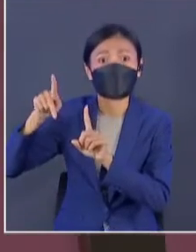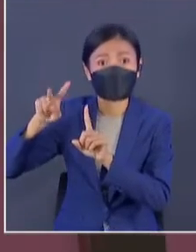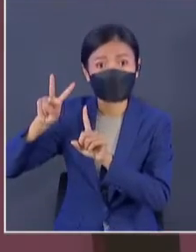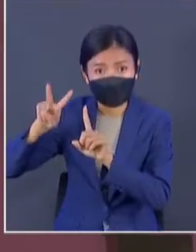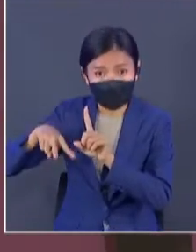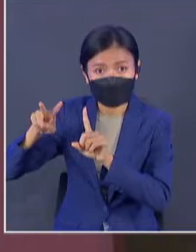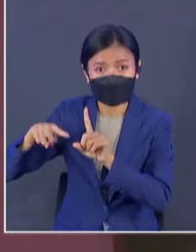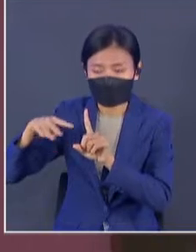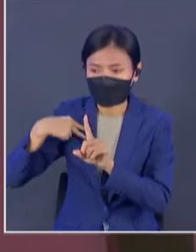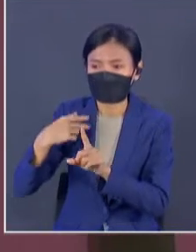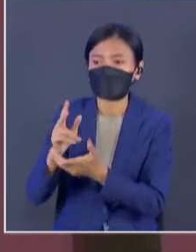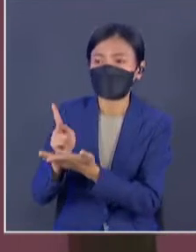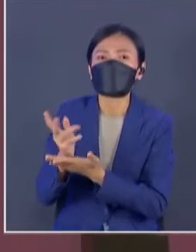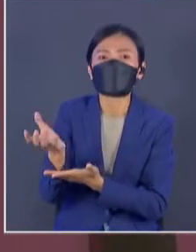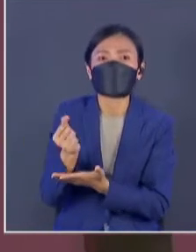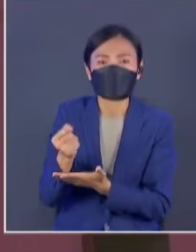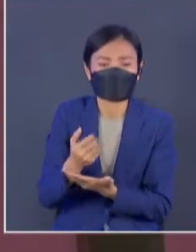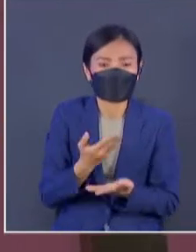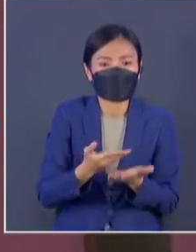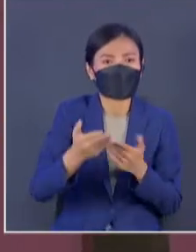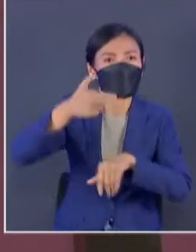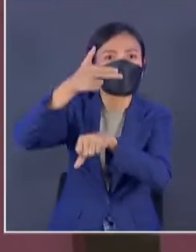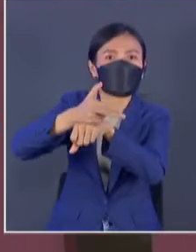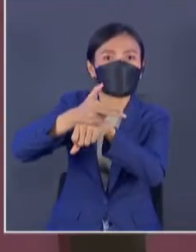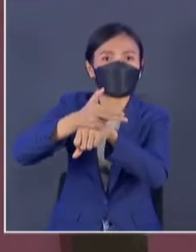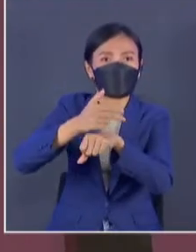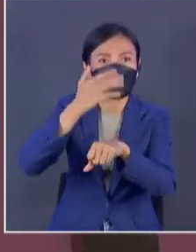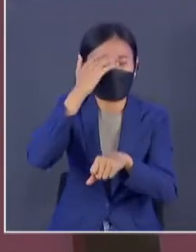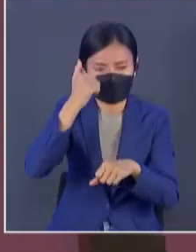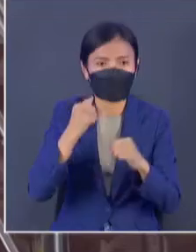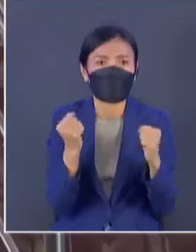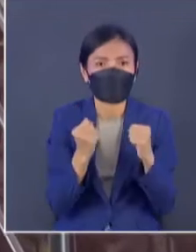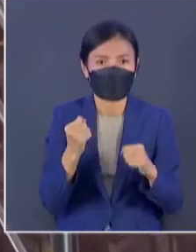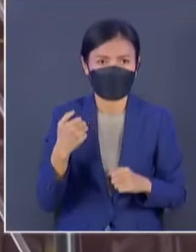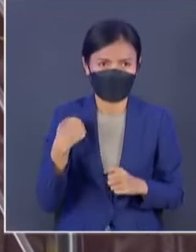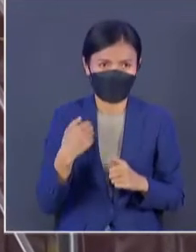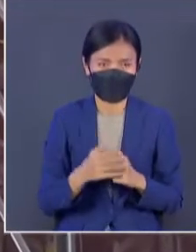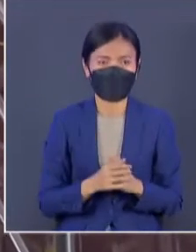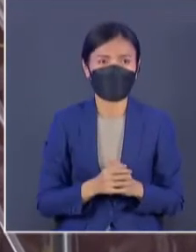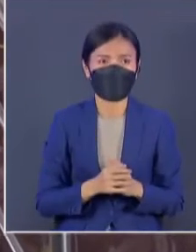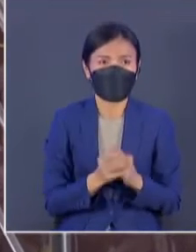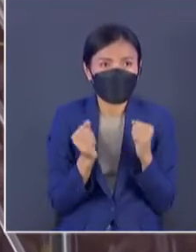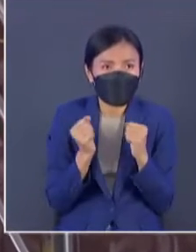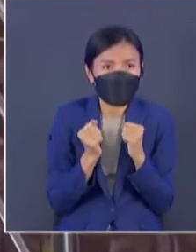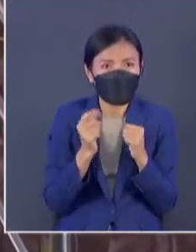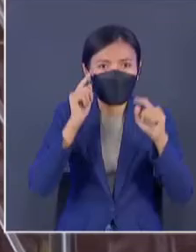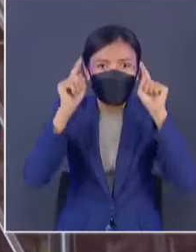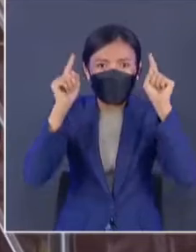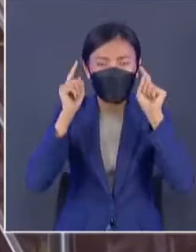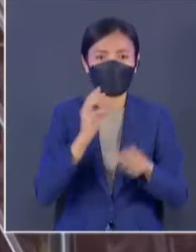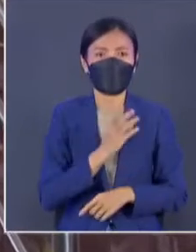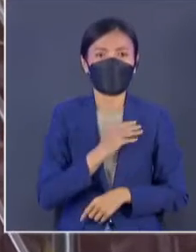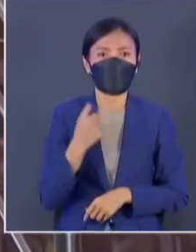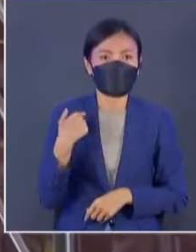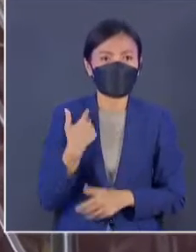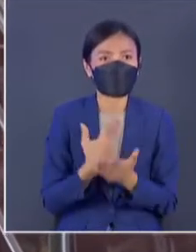เพราะว่ากลัวกังวลเกรงว่าจะได้รับอันตรายครับ กังวลอยู่กลัวจะมันจะได้ตังค์ไ